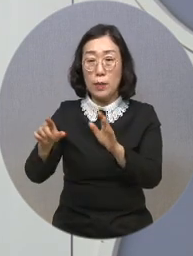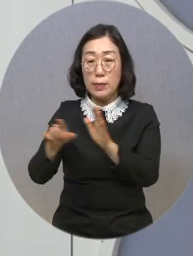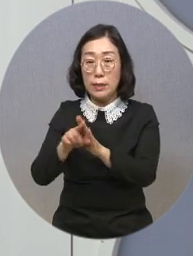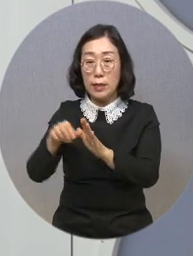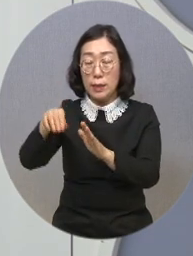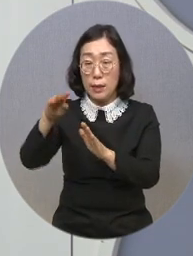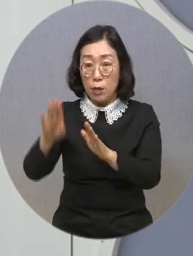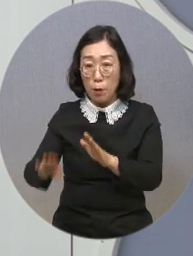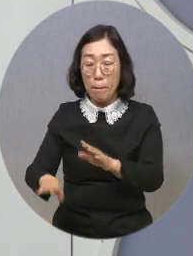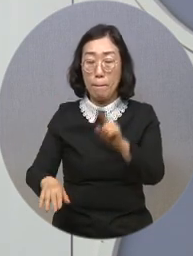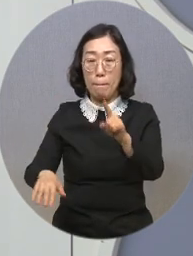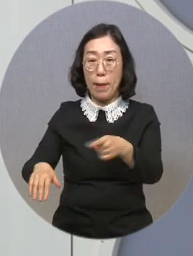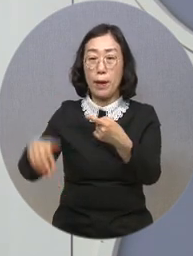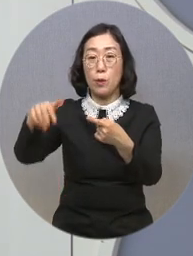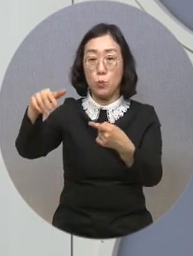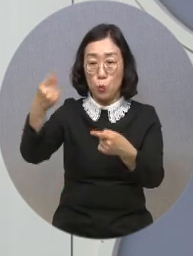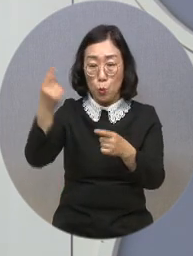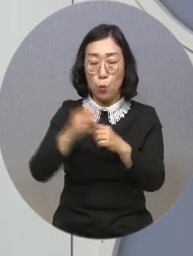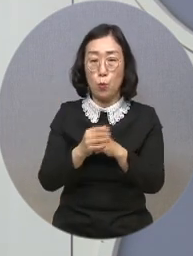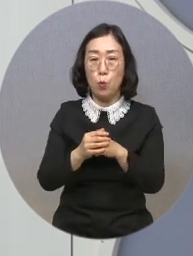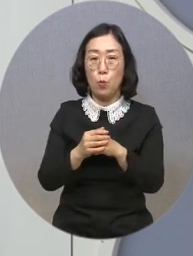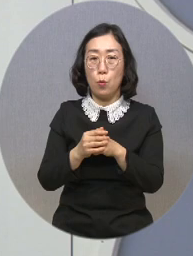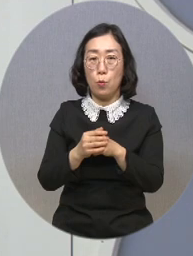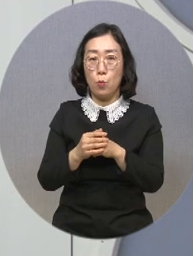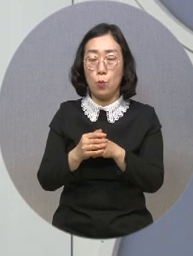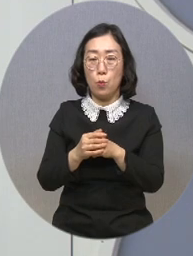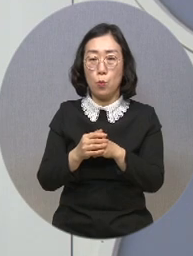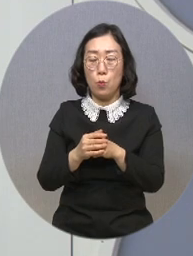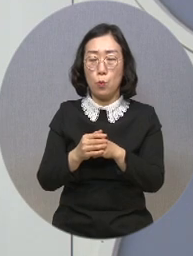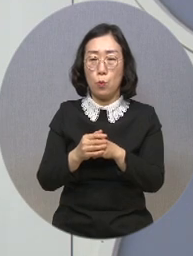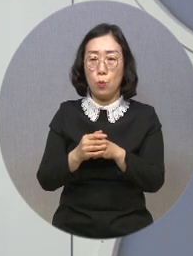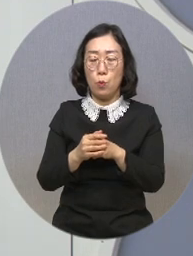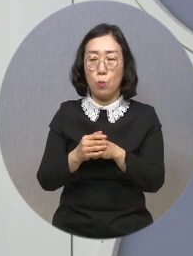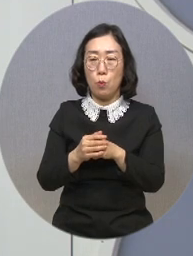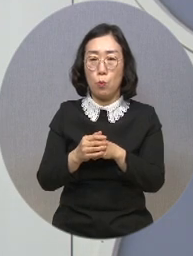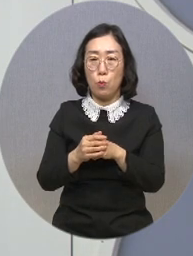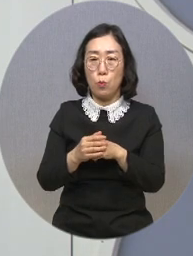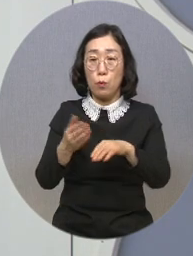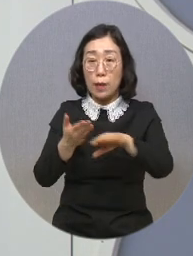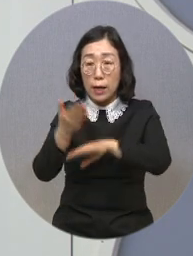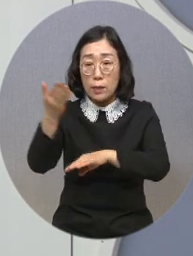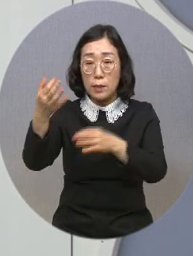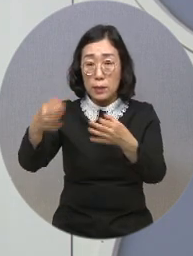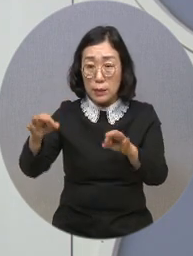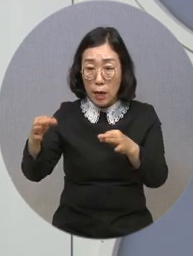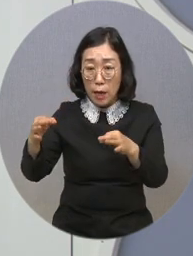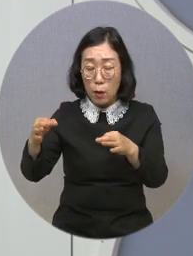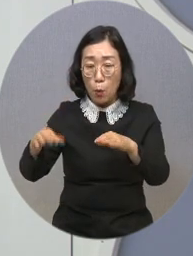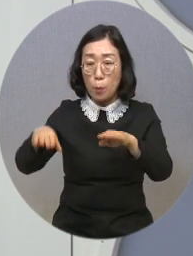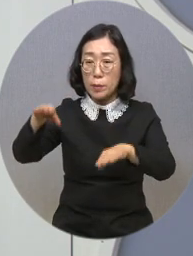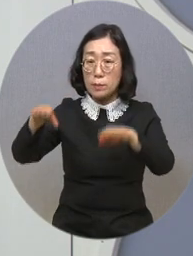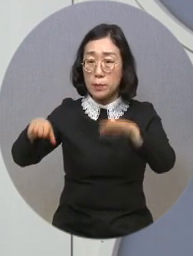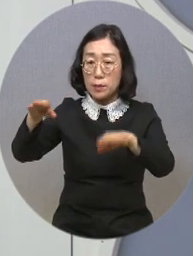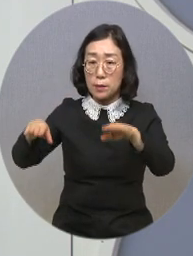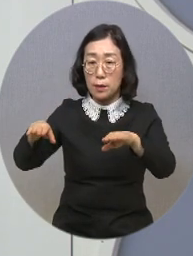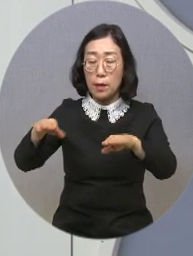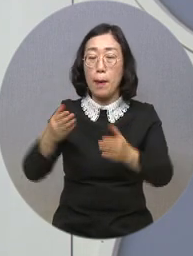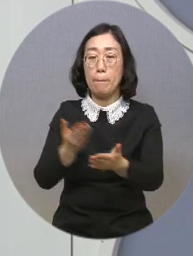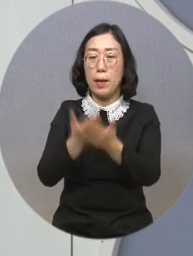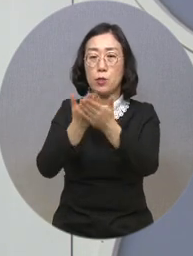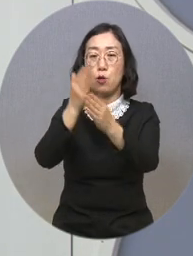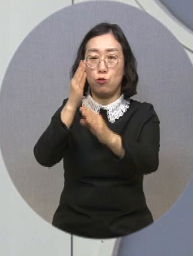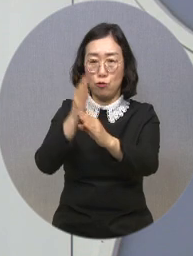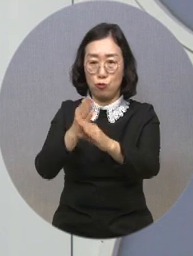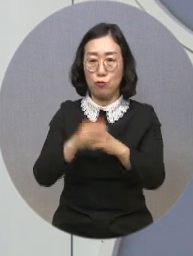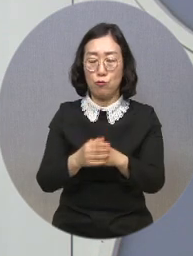그래서 국민은행과 뭐 큰 차이가 안 나는 그 자산이 큰 그런 금융기관으로 지금 발전하고 있습니다. 그걸